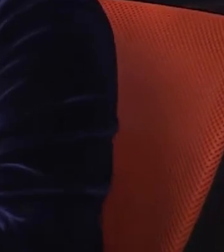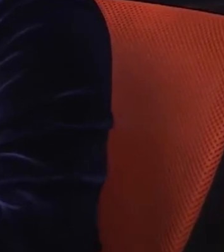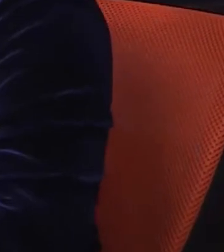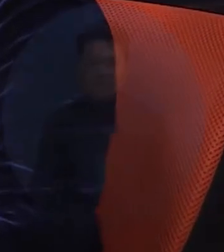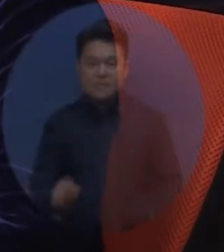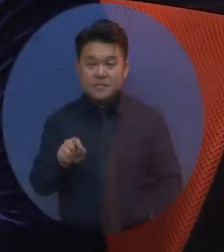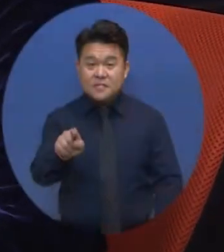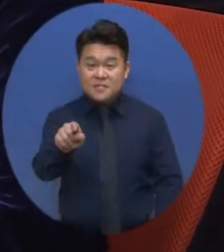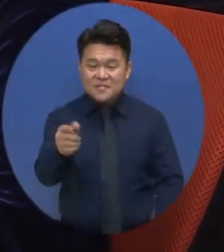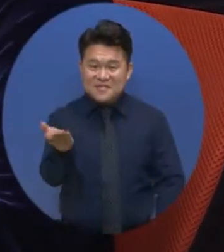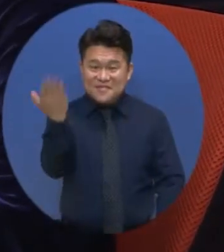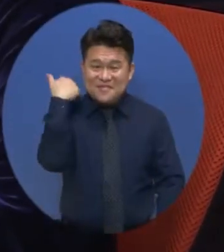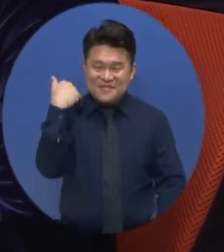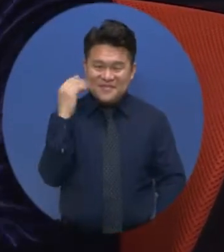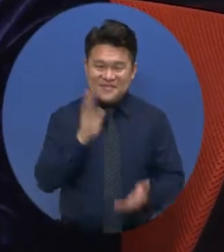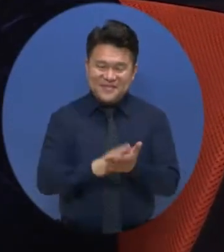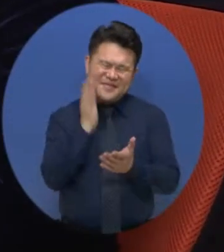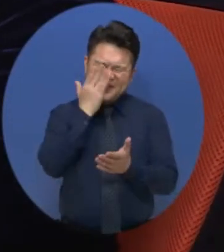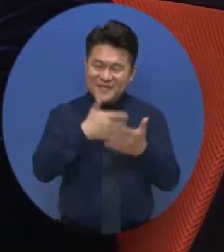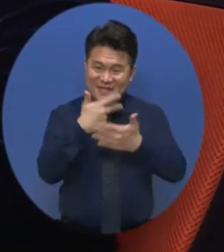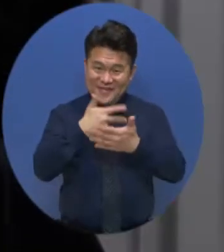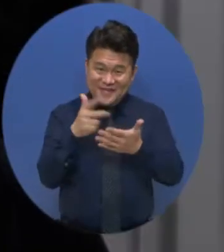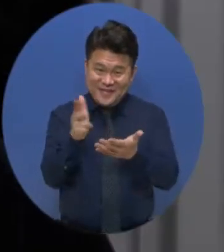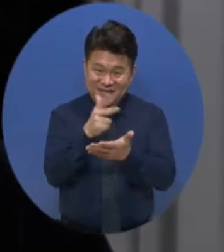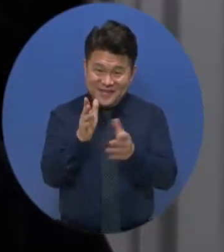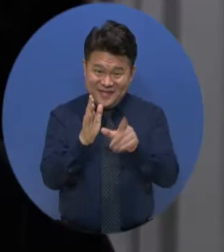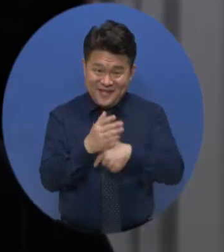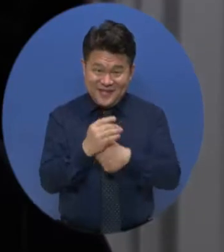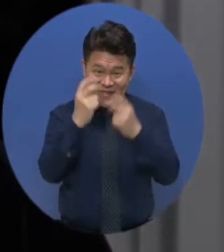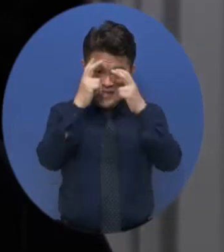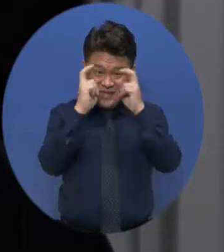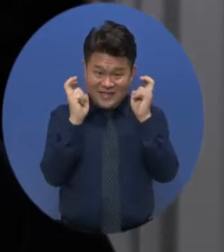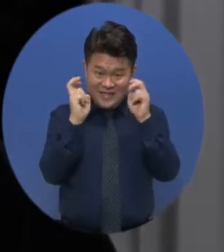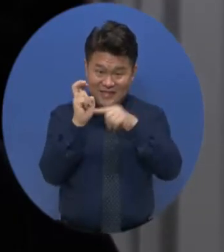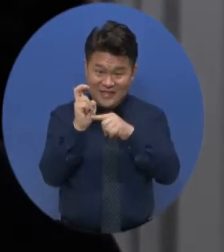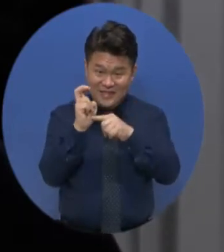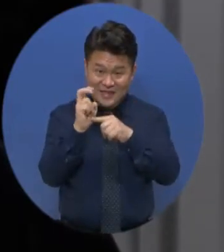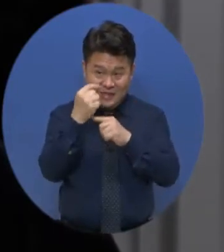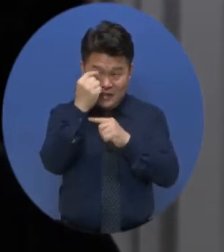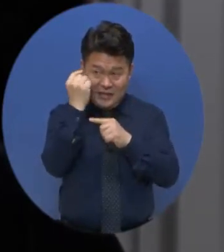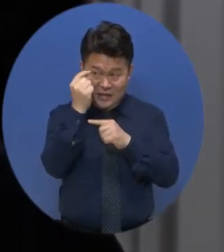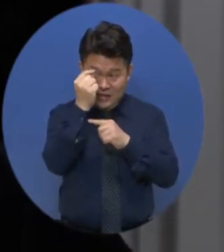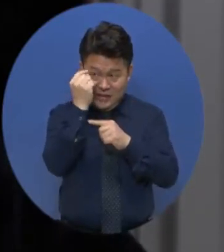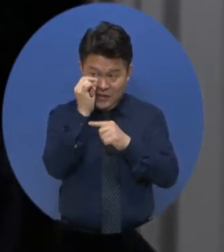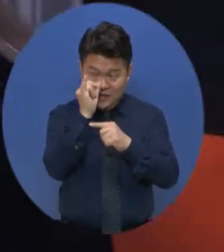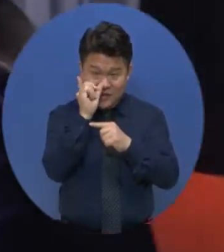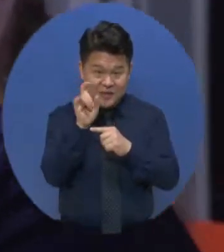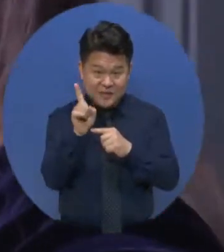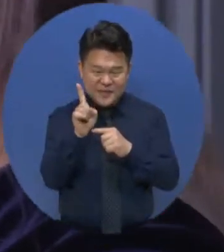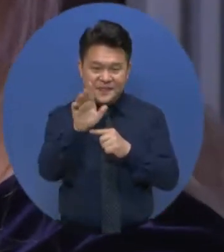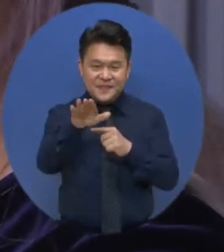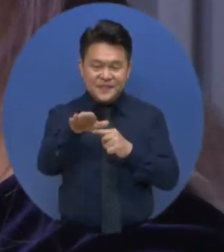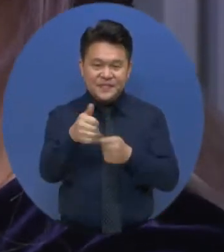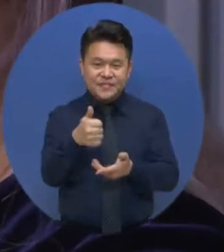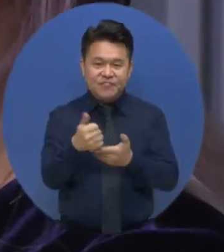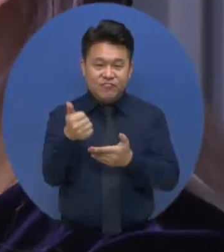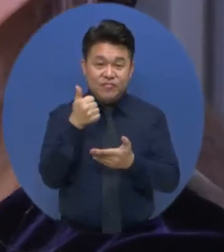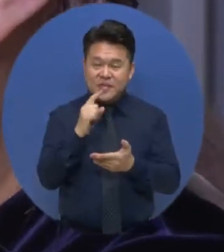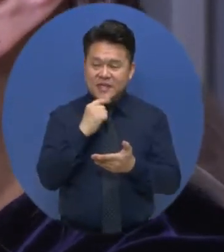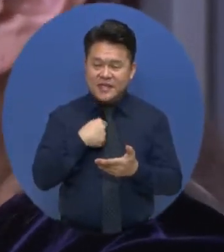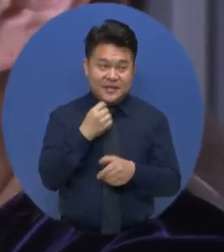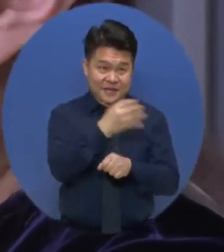구독자분이 제가 저번에 메이크업 영상 찍었을 때 거기서 쌍꺼풀 라인에 파운데이션이 낀 걸 보고 이 제품을 추천해 주셔서